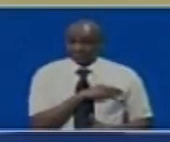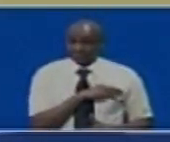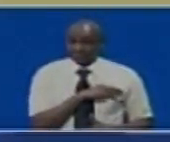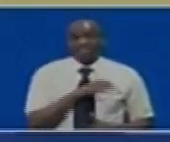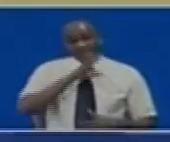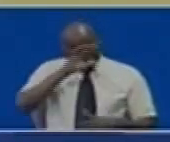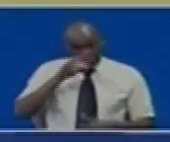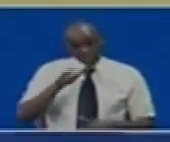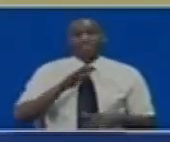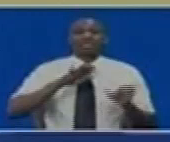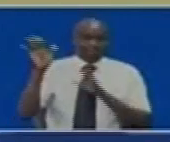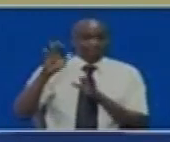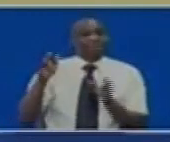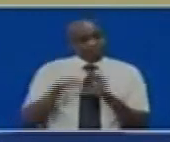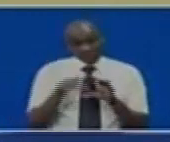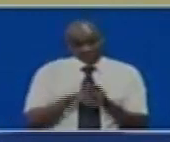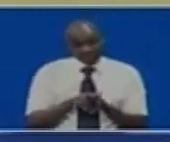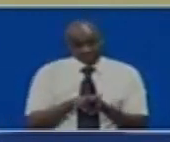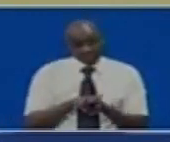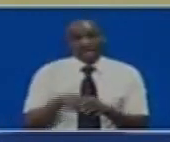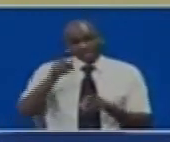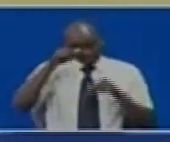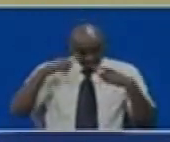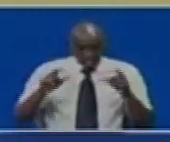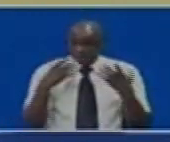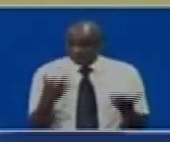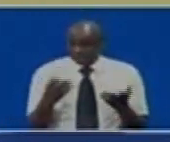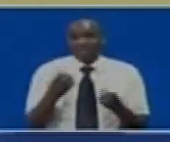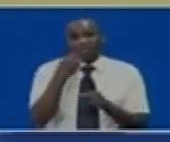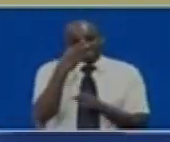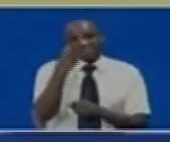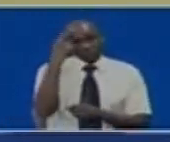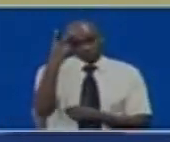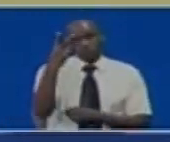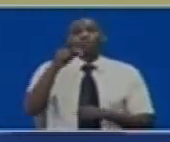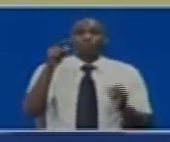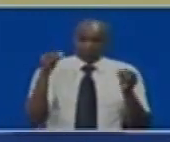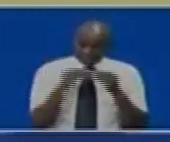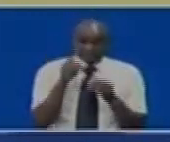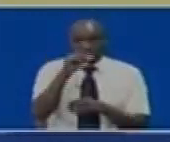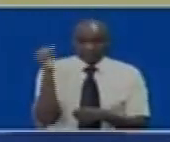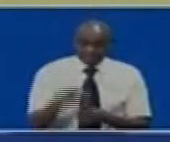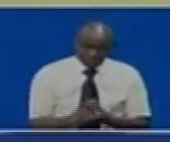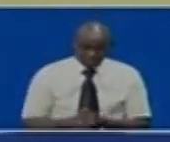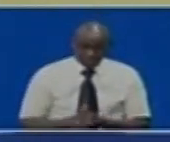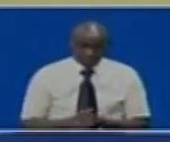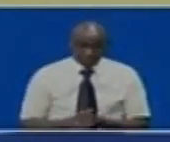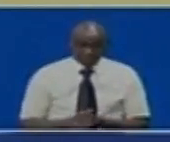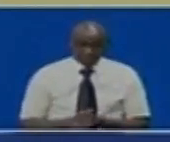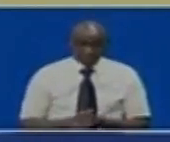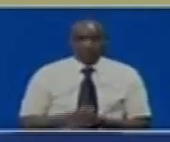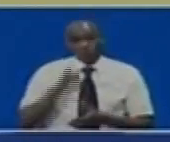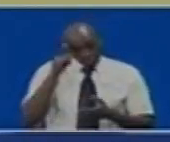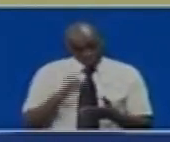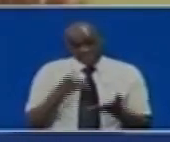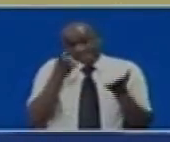County Assembly members are allowed a maximum of 32 meetings in a month. But what we noted